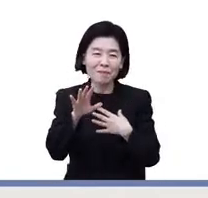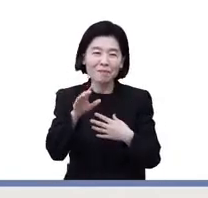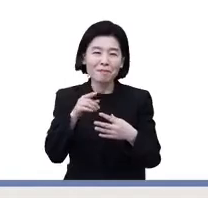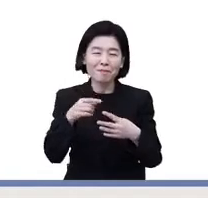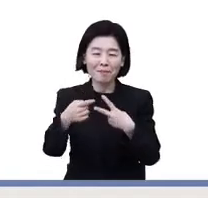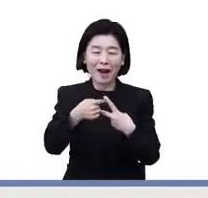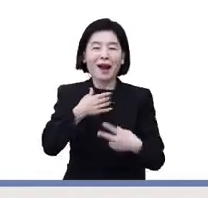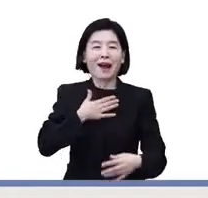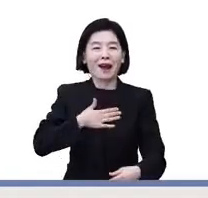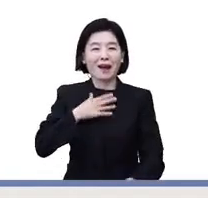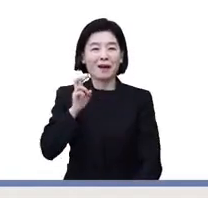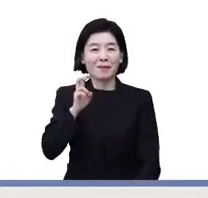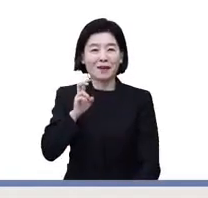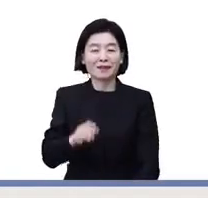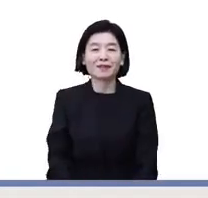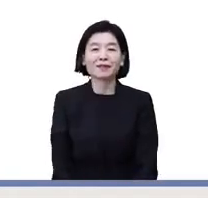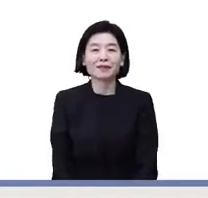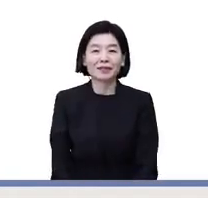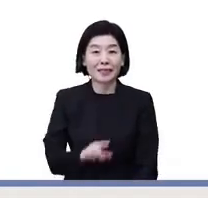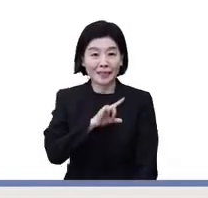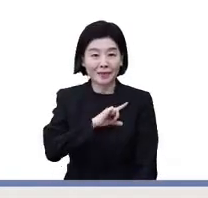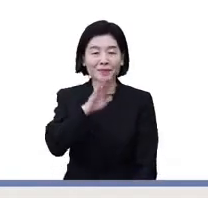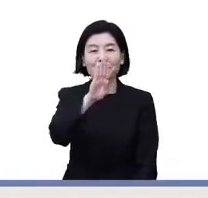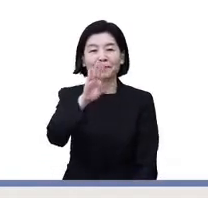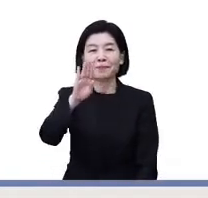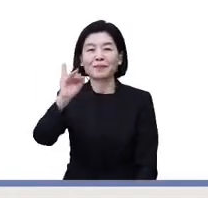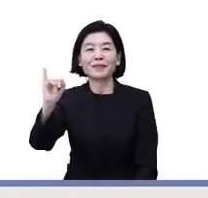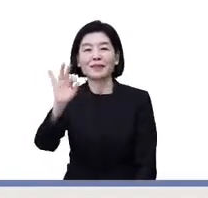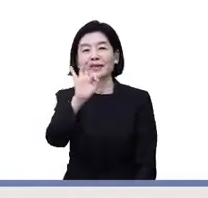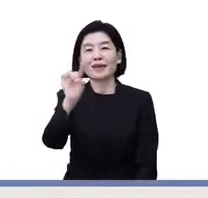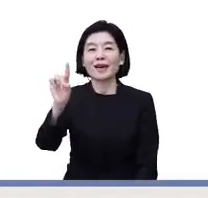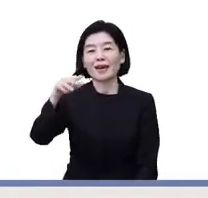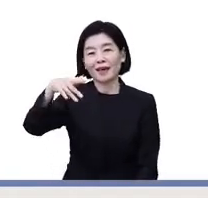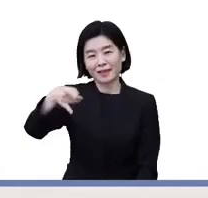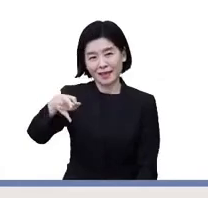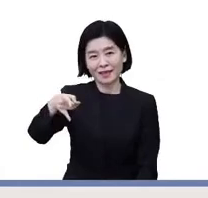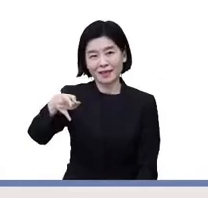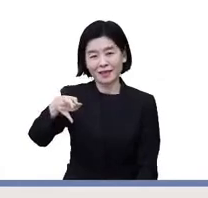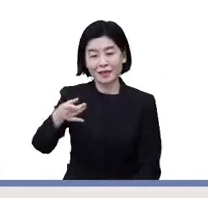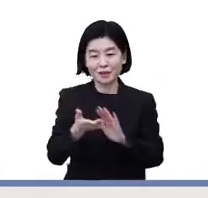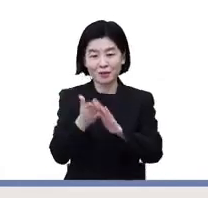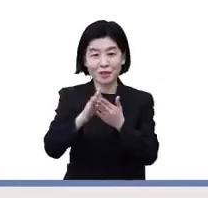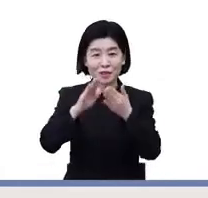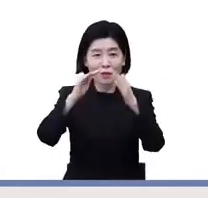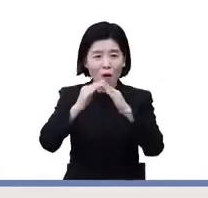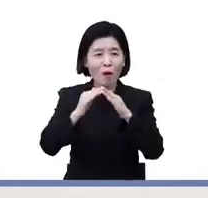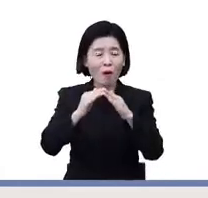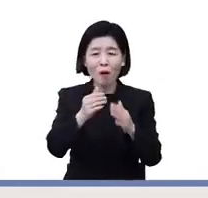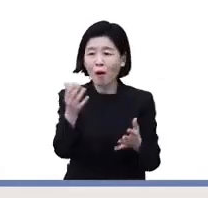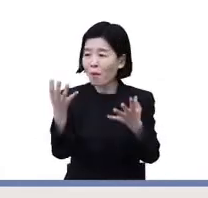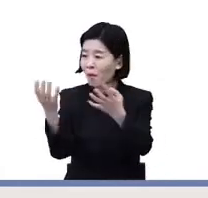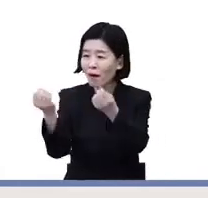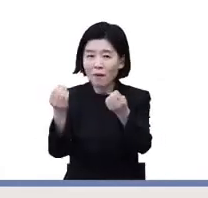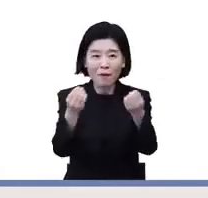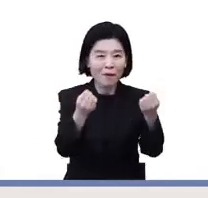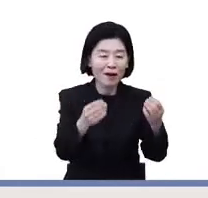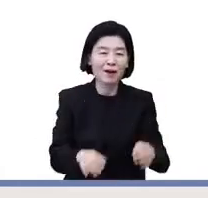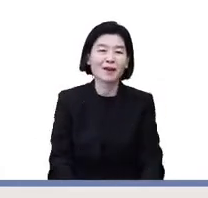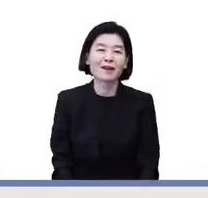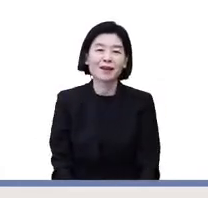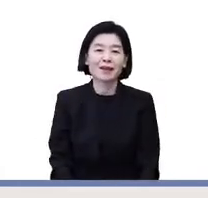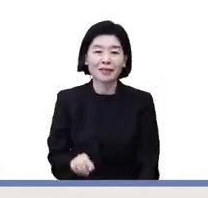제가 생각하기에는 삐아제가 아닐까 싶습니다. 삐아제 유치원이 굉장히 많이 있던데요. 삐아제는